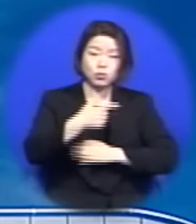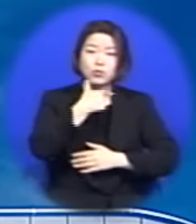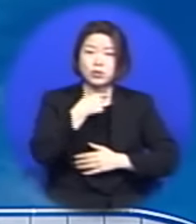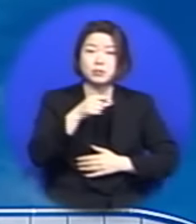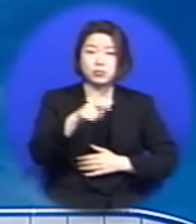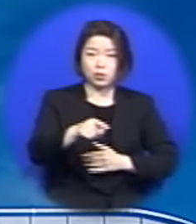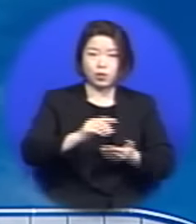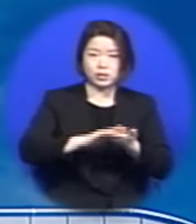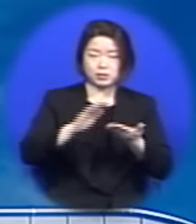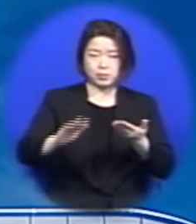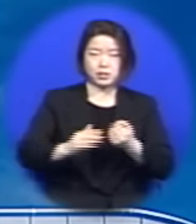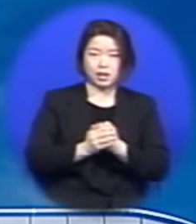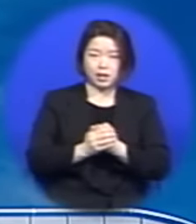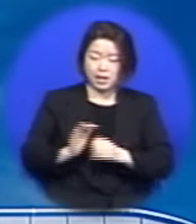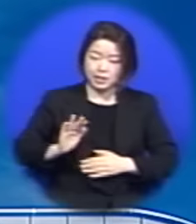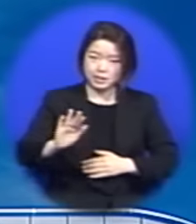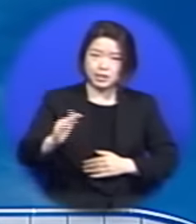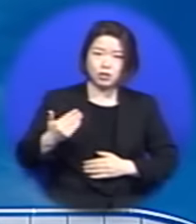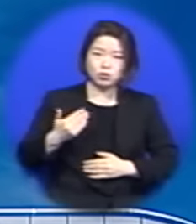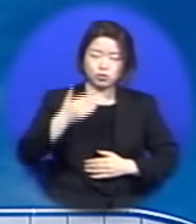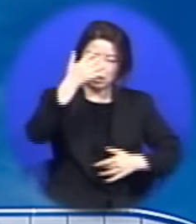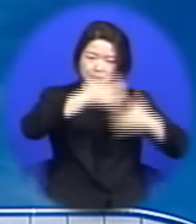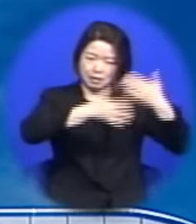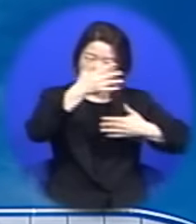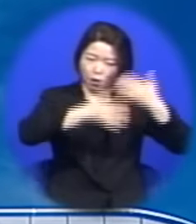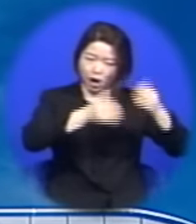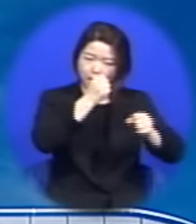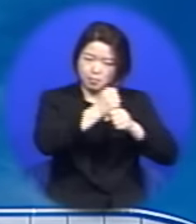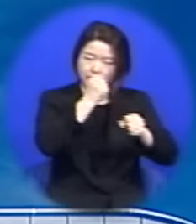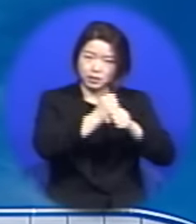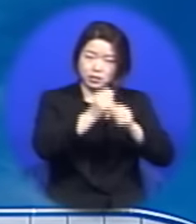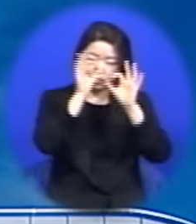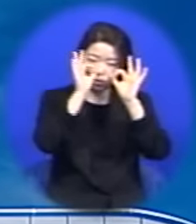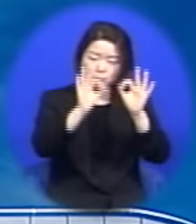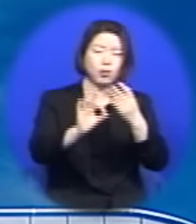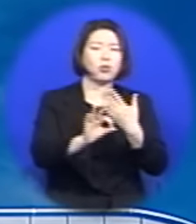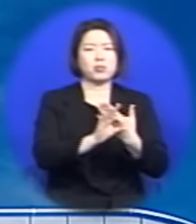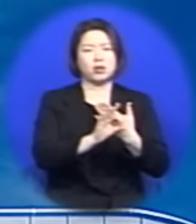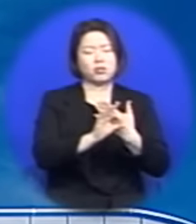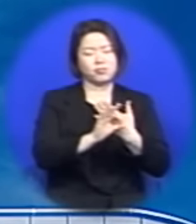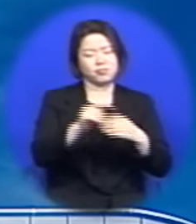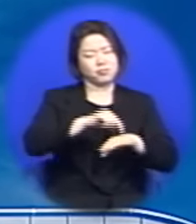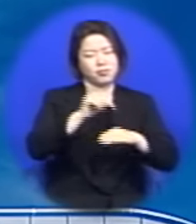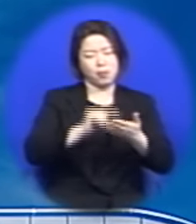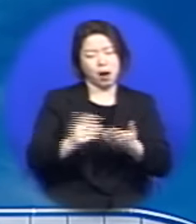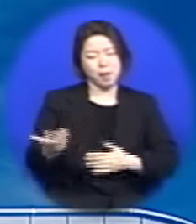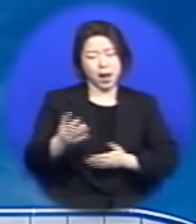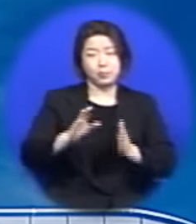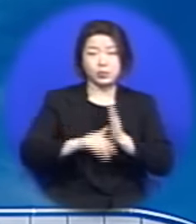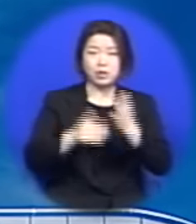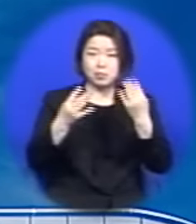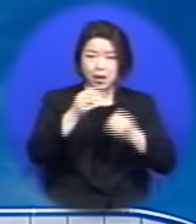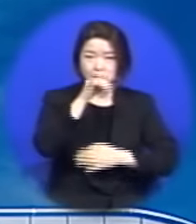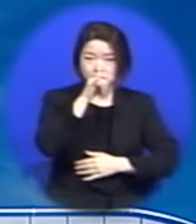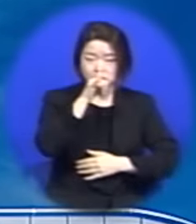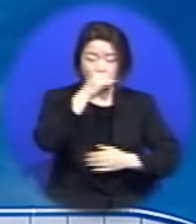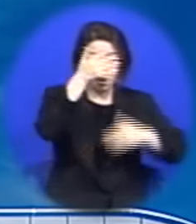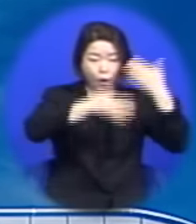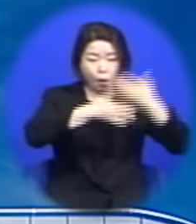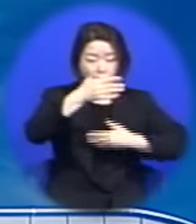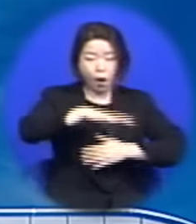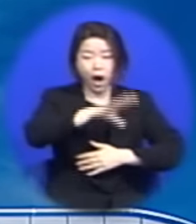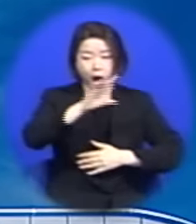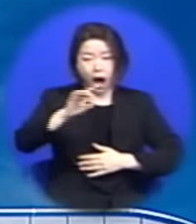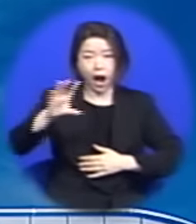최근에 이렇게 제작되어지는 한국 영화들을 보면 속상할 때가 많습니다 그 영화 속에 이따금식